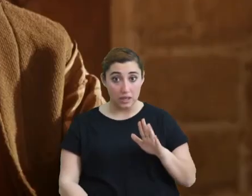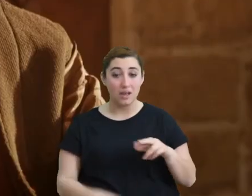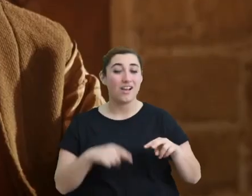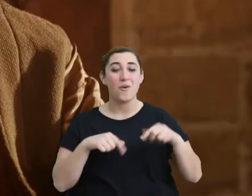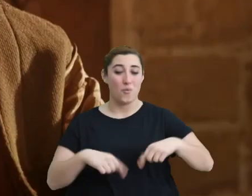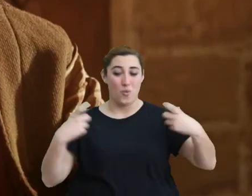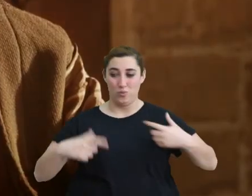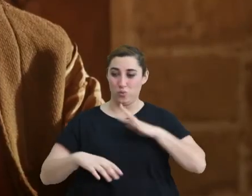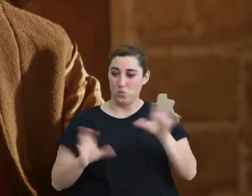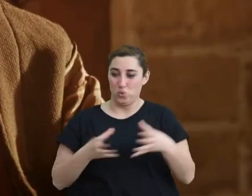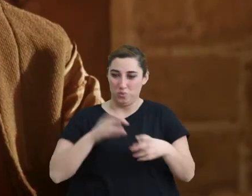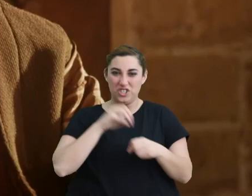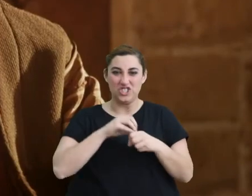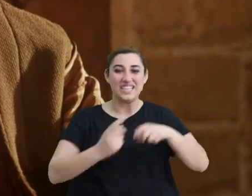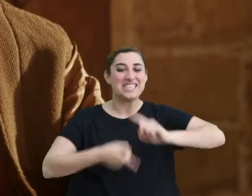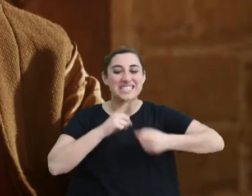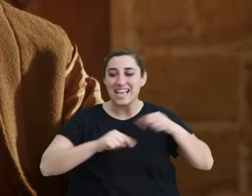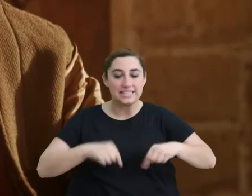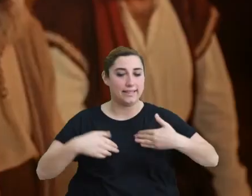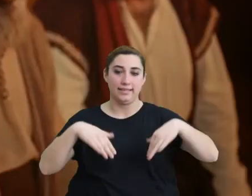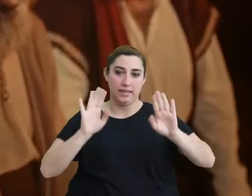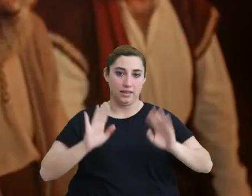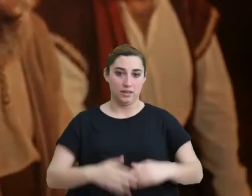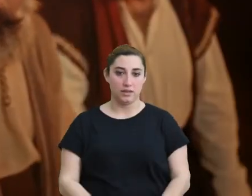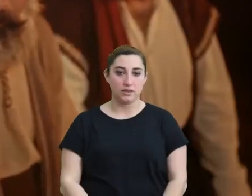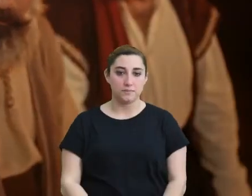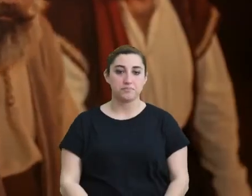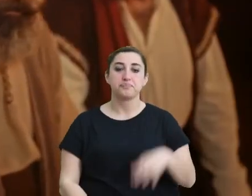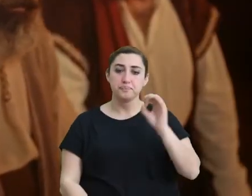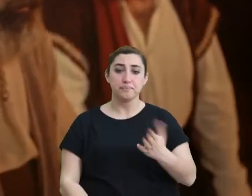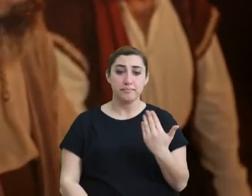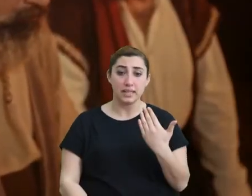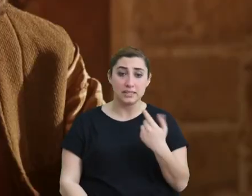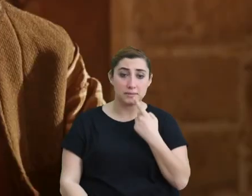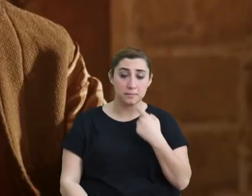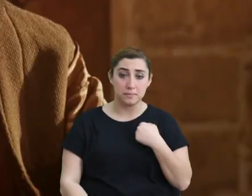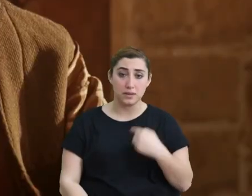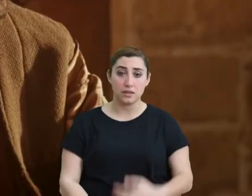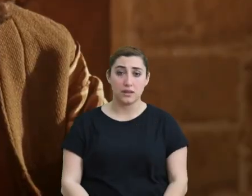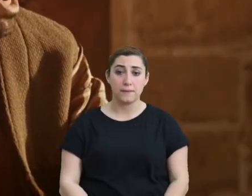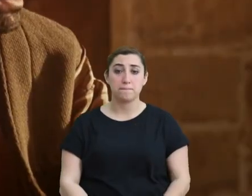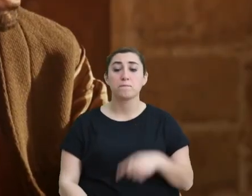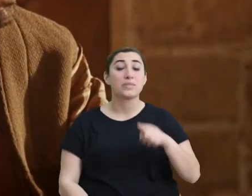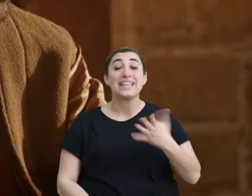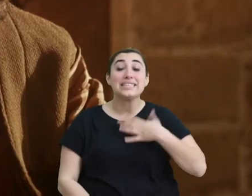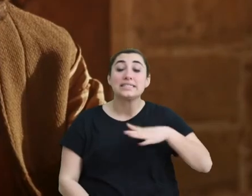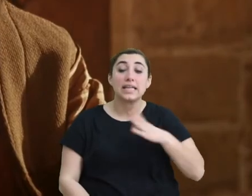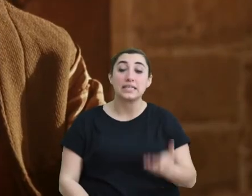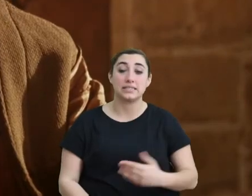ahi ocağı da siyaset ocağı değildir. Şimdi deyin, nedir